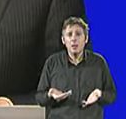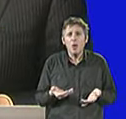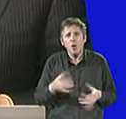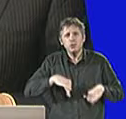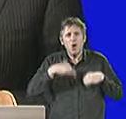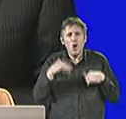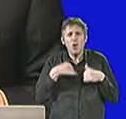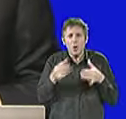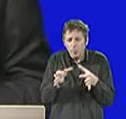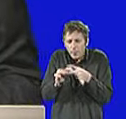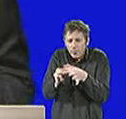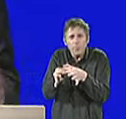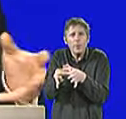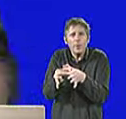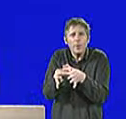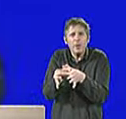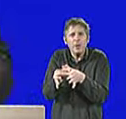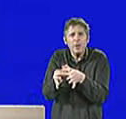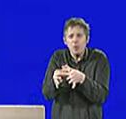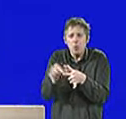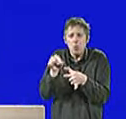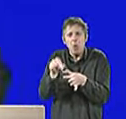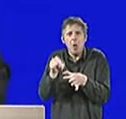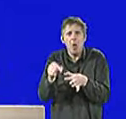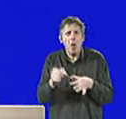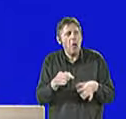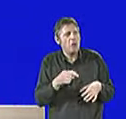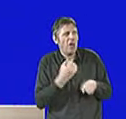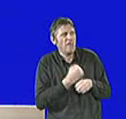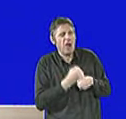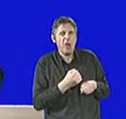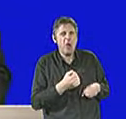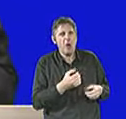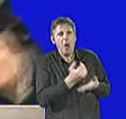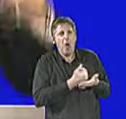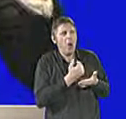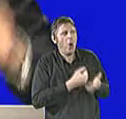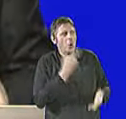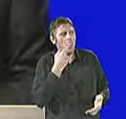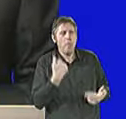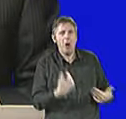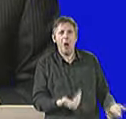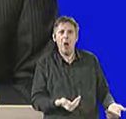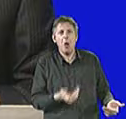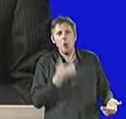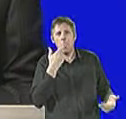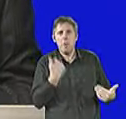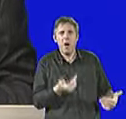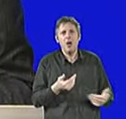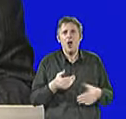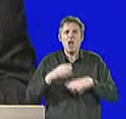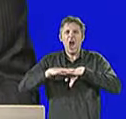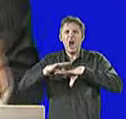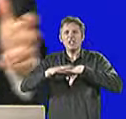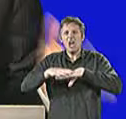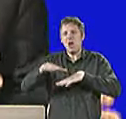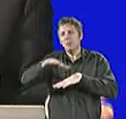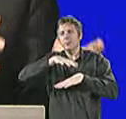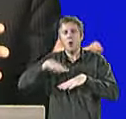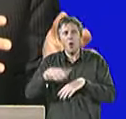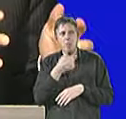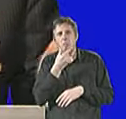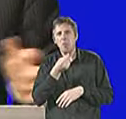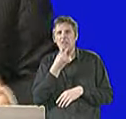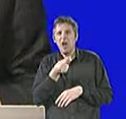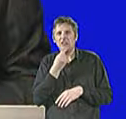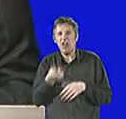jeunes n'a plus envie de gagner sa vie en travaillant parce qu'elle pense dans certains nombres de nos quartiers que c'est plus facile de